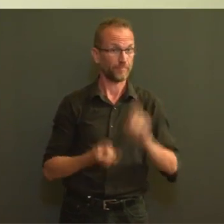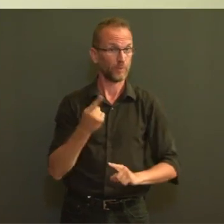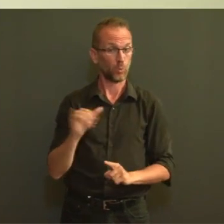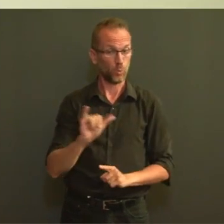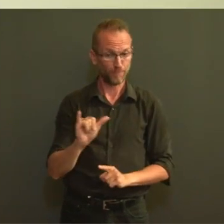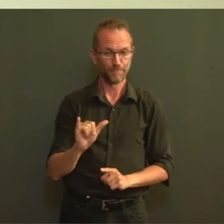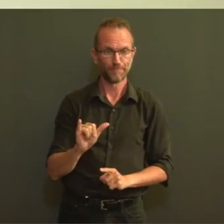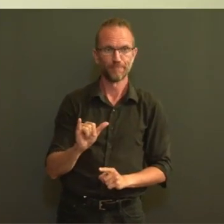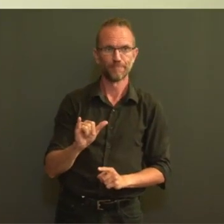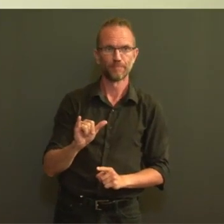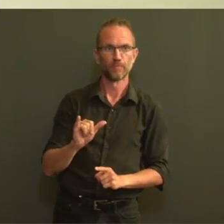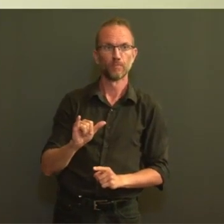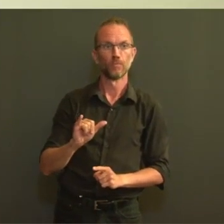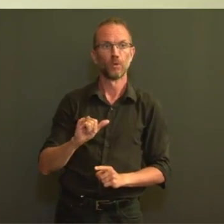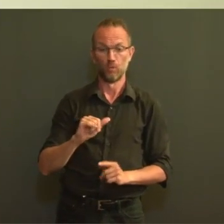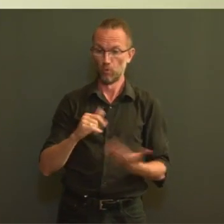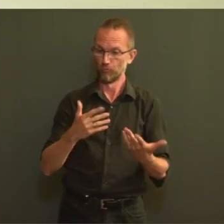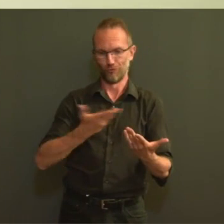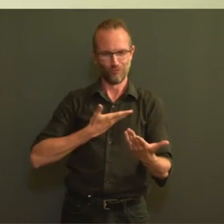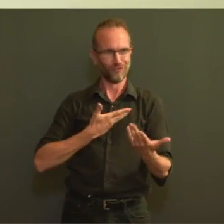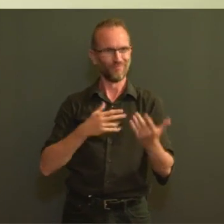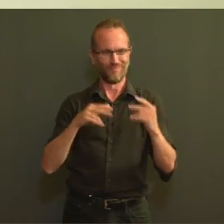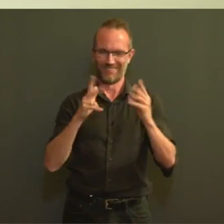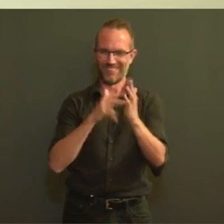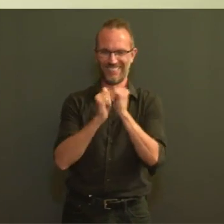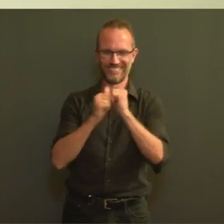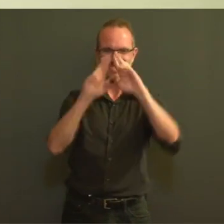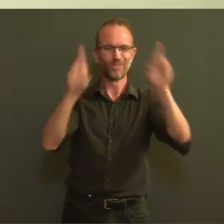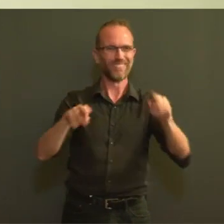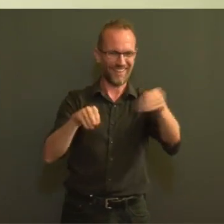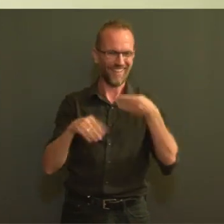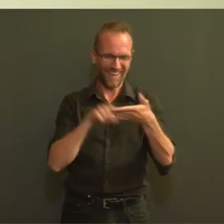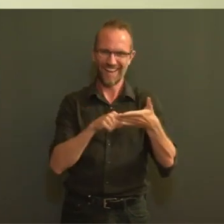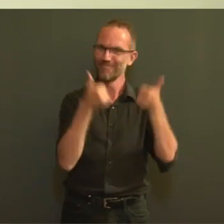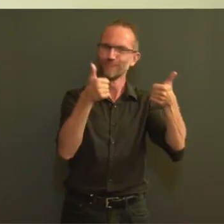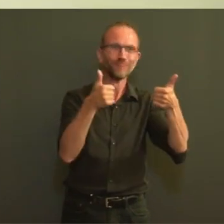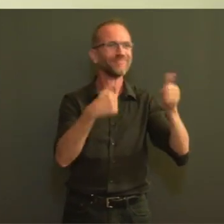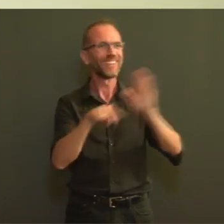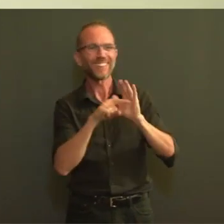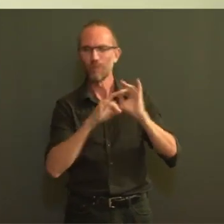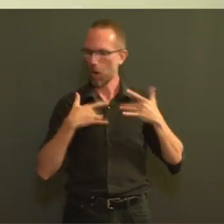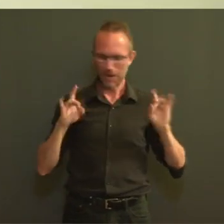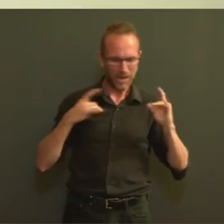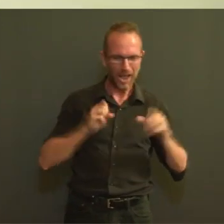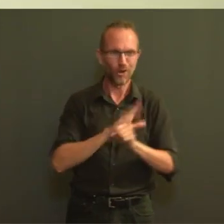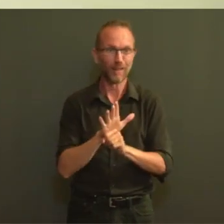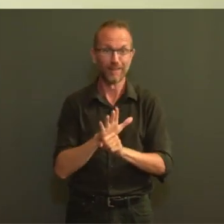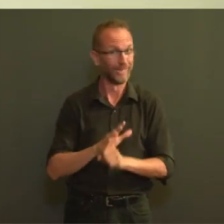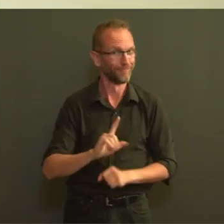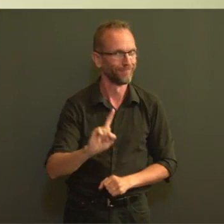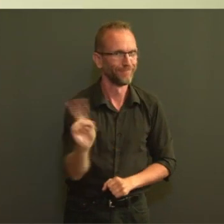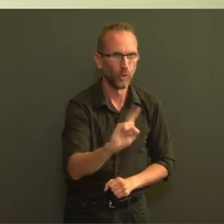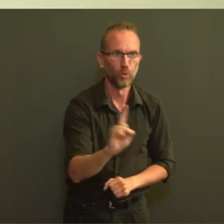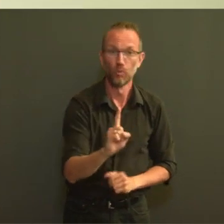test négatif ne garantit pas que vous n'êtes pas infecté par le virus. Il est parfaitement possible que vous soyez porteur du virus,